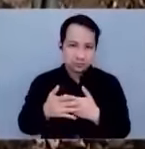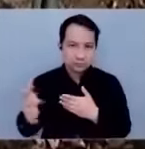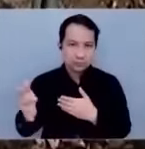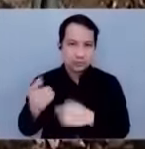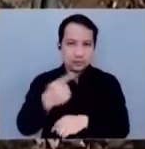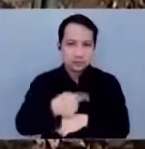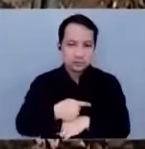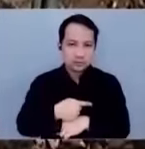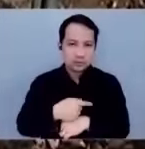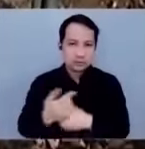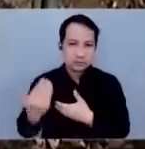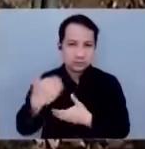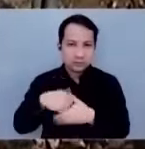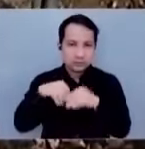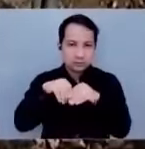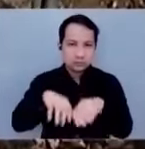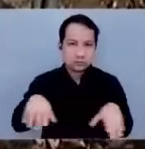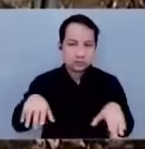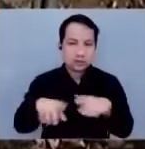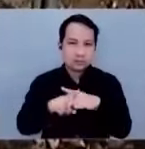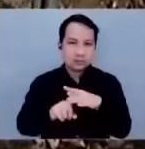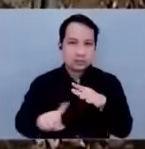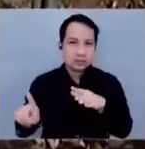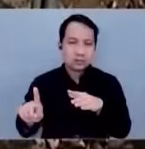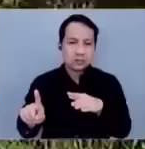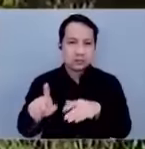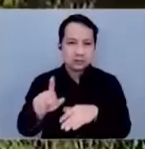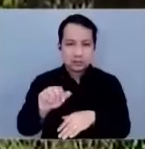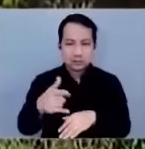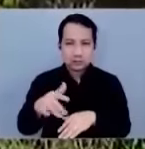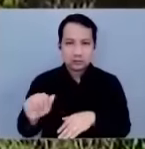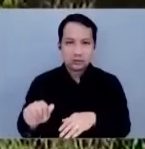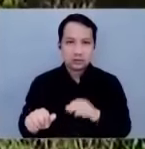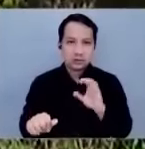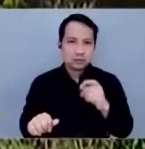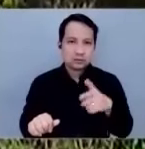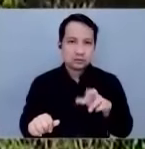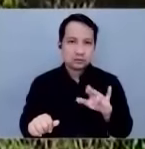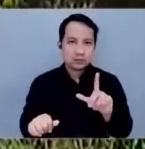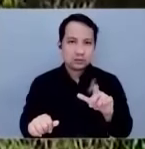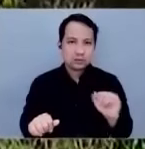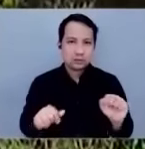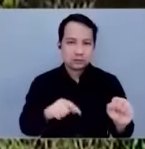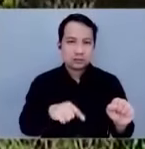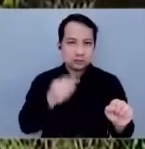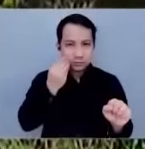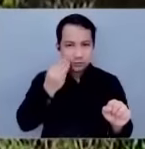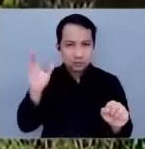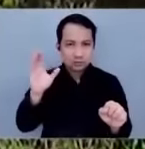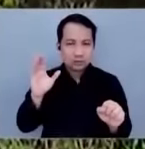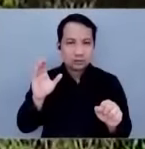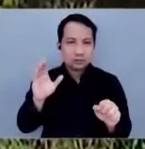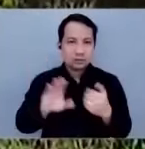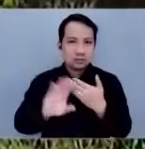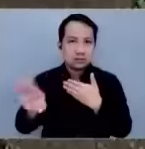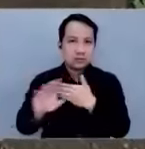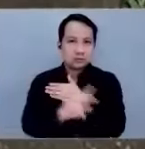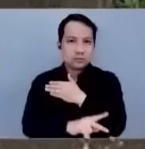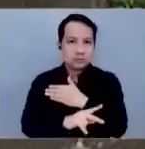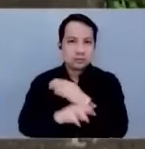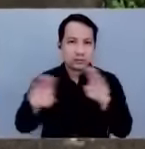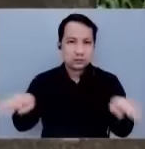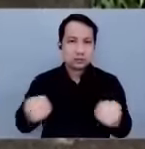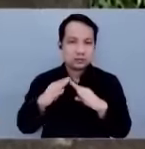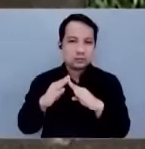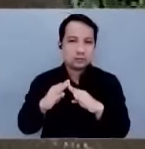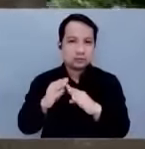sunod na nawalang parang bula ang mag-asawang Ligaya at Charlie. Si Ligaya umuwi na pala sa kanyang probinsya sa Albay at doon